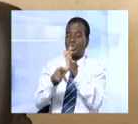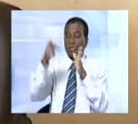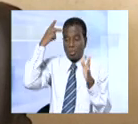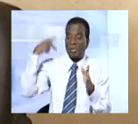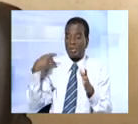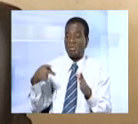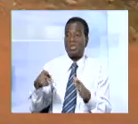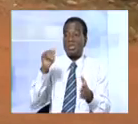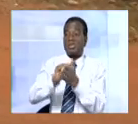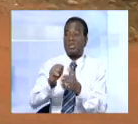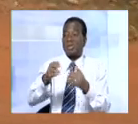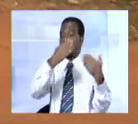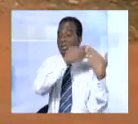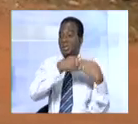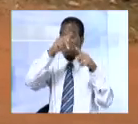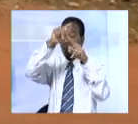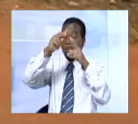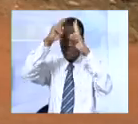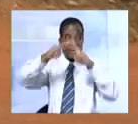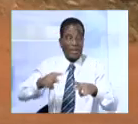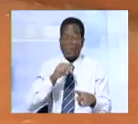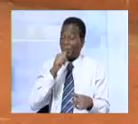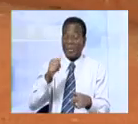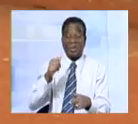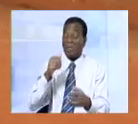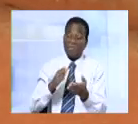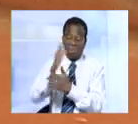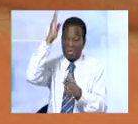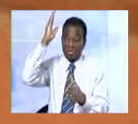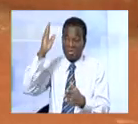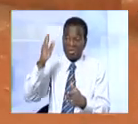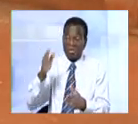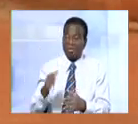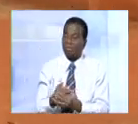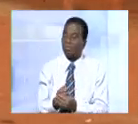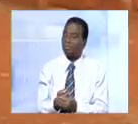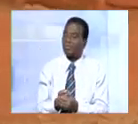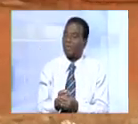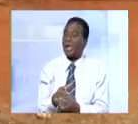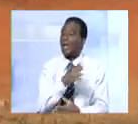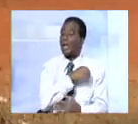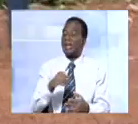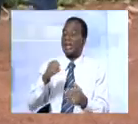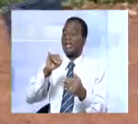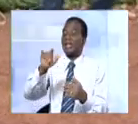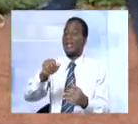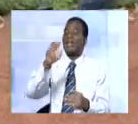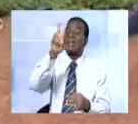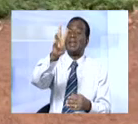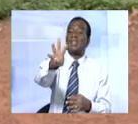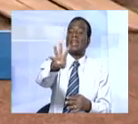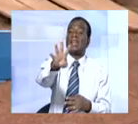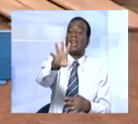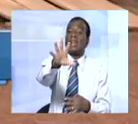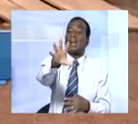qu'il est incompétent. Vavois est un vaste département où la sous-préfecture centrale compte 52 villages. Dans cette